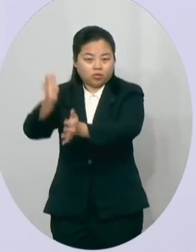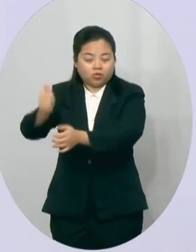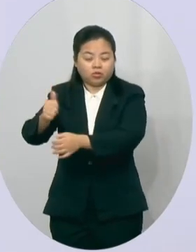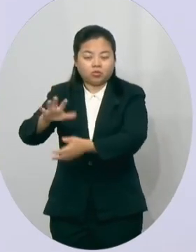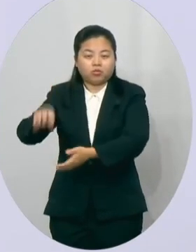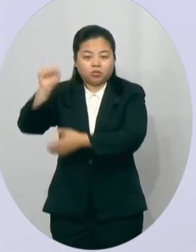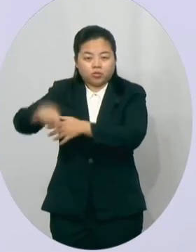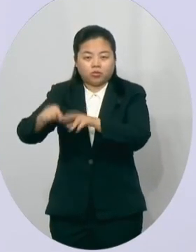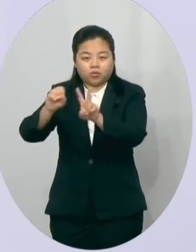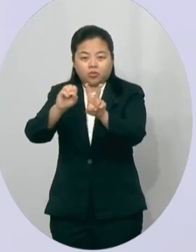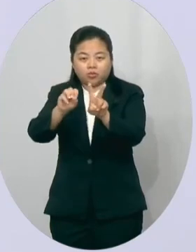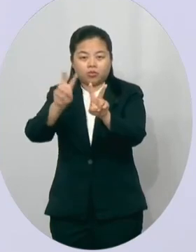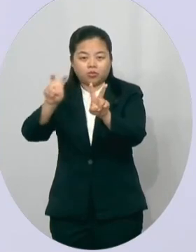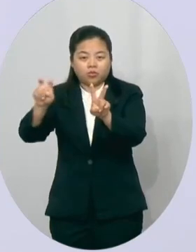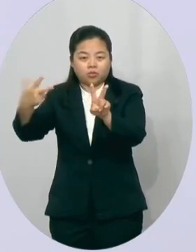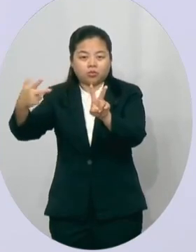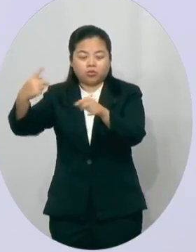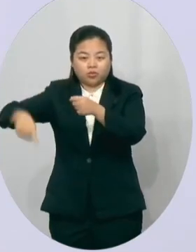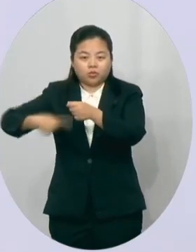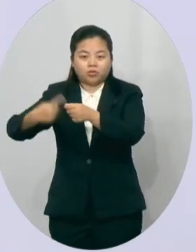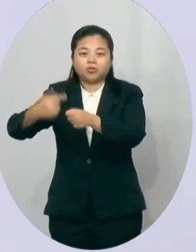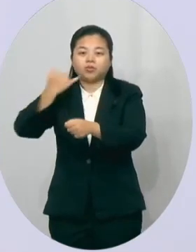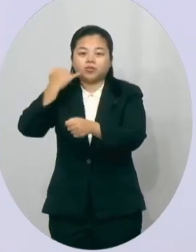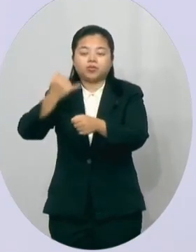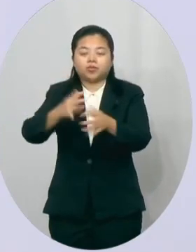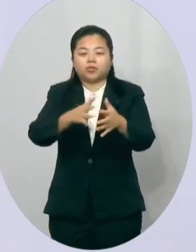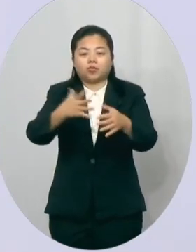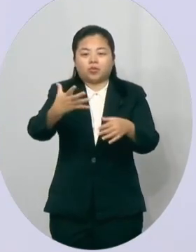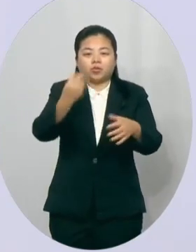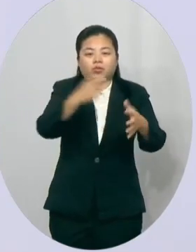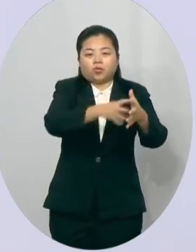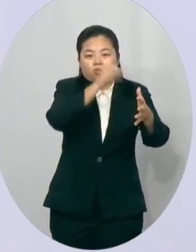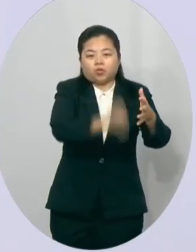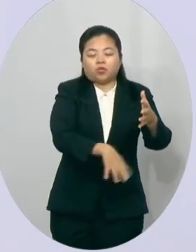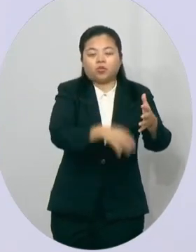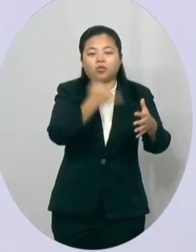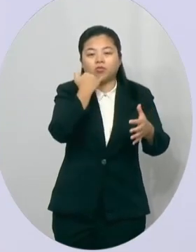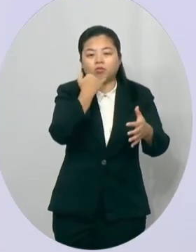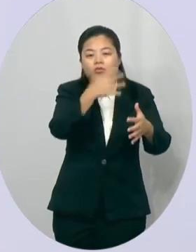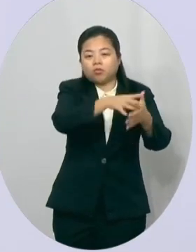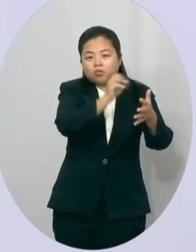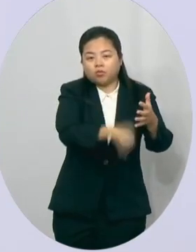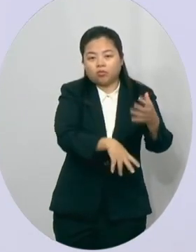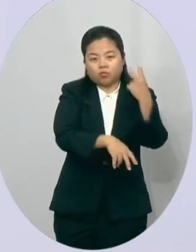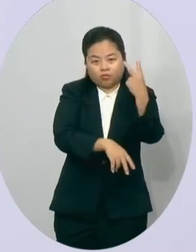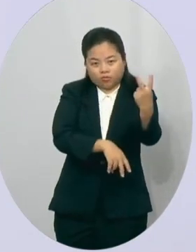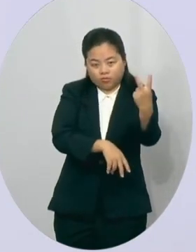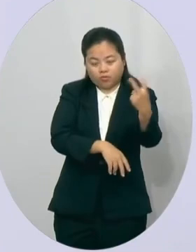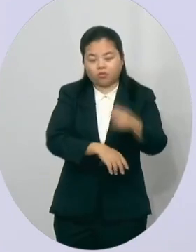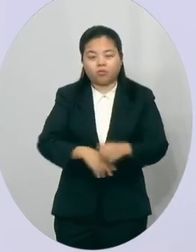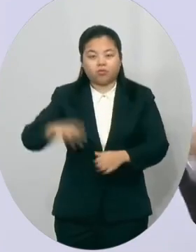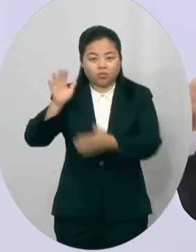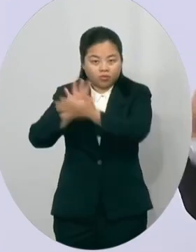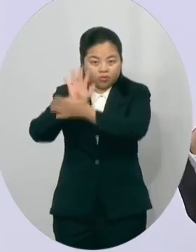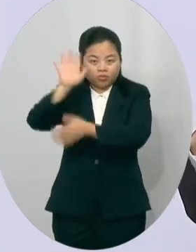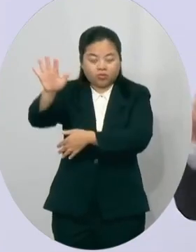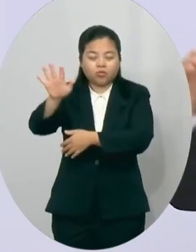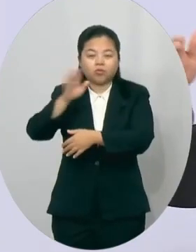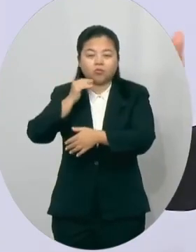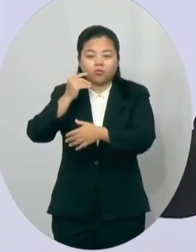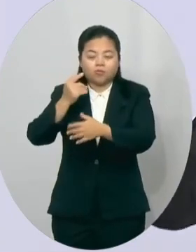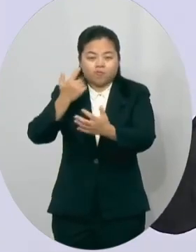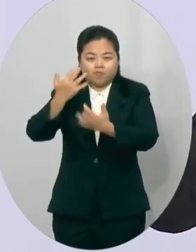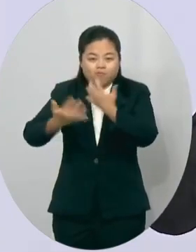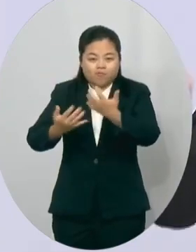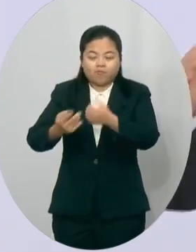在2027年可以拆两部燃煤机组。以后呢是燃气